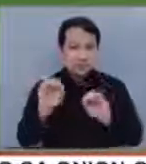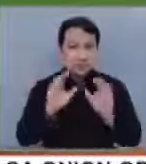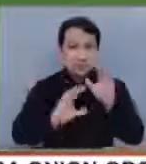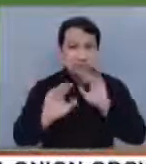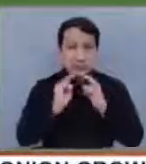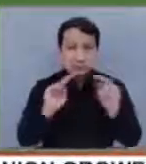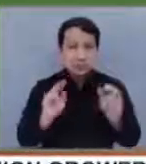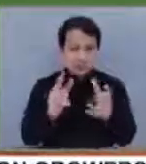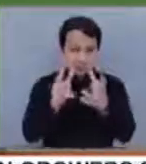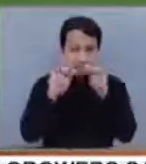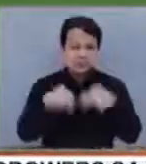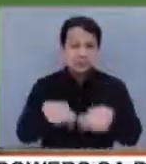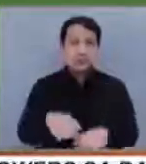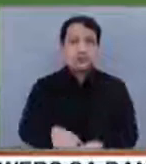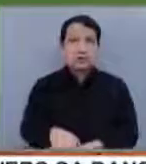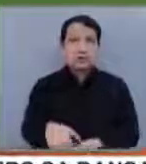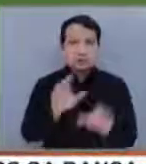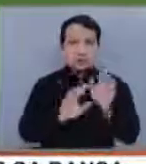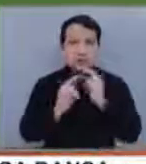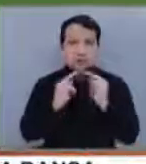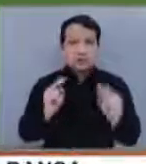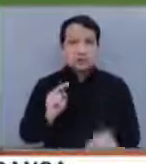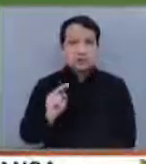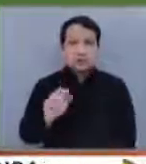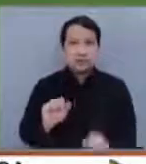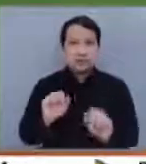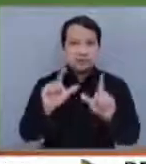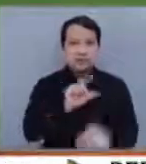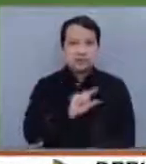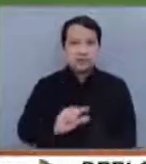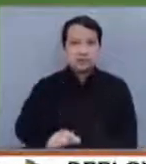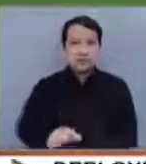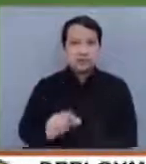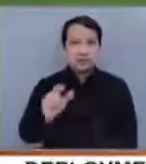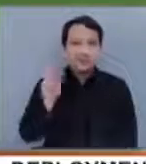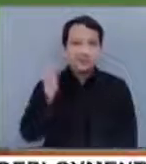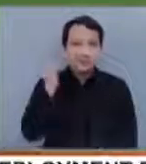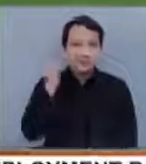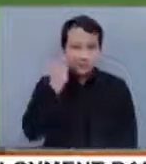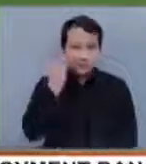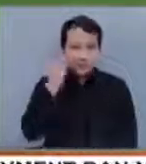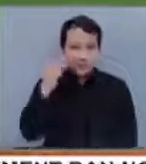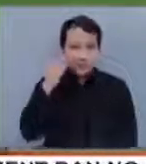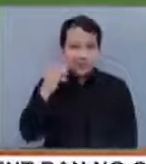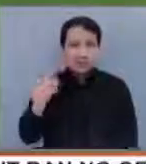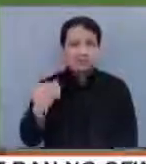tutok lang, ito po ang inyong TalkBiz Live Queen, Diane Medina Ilustre.